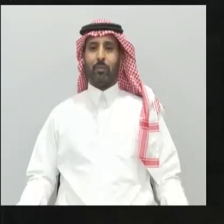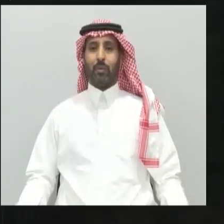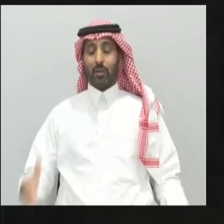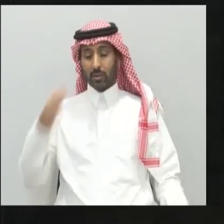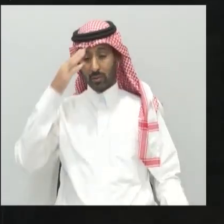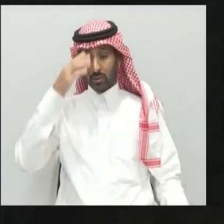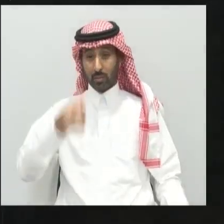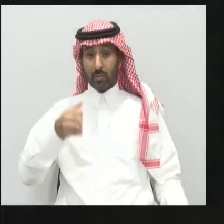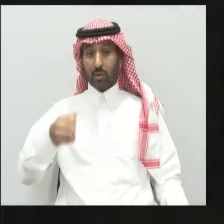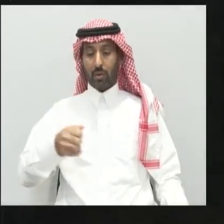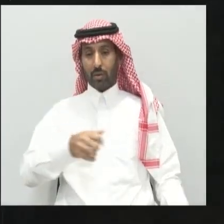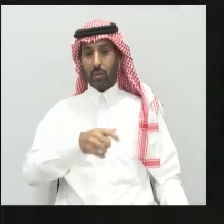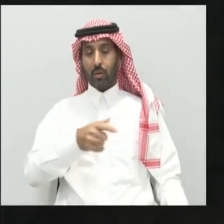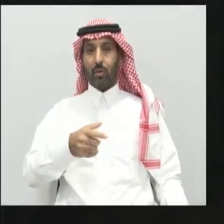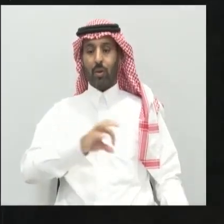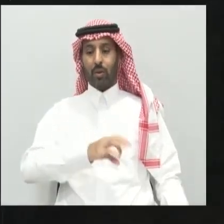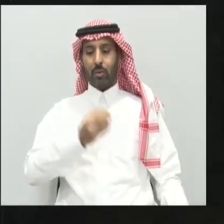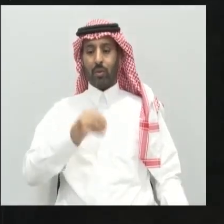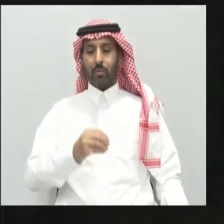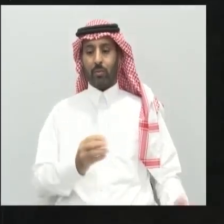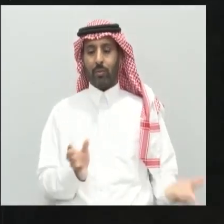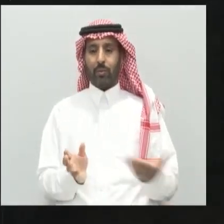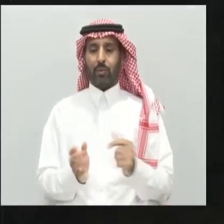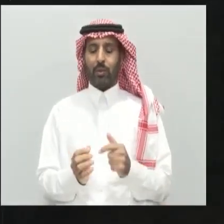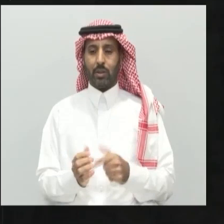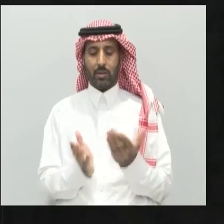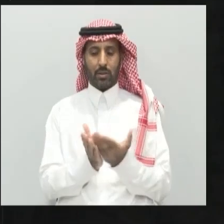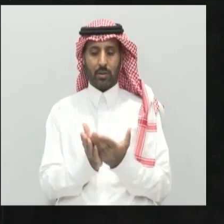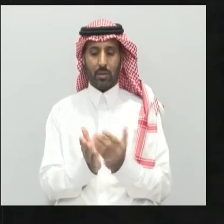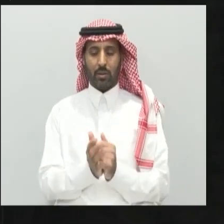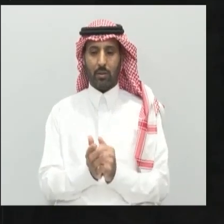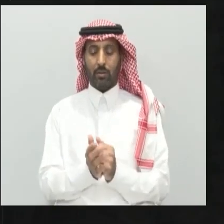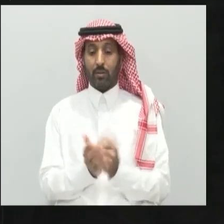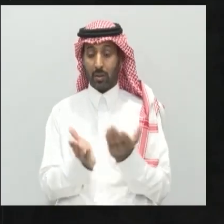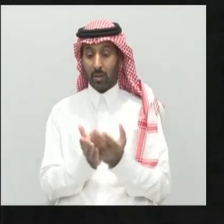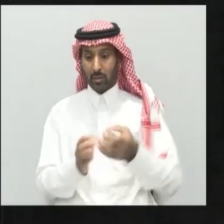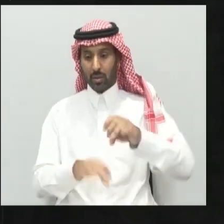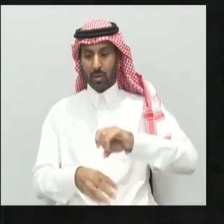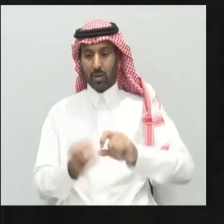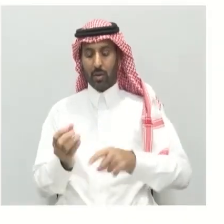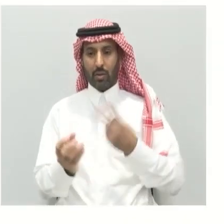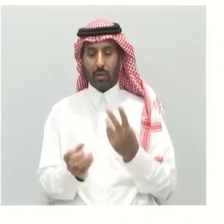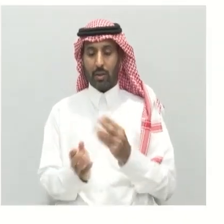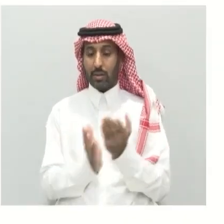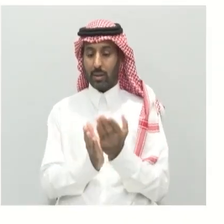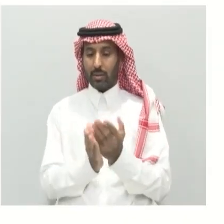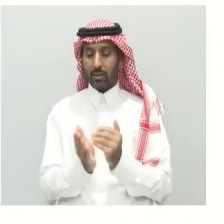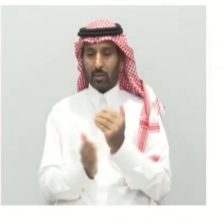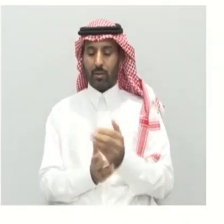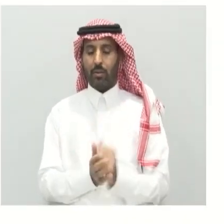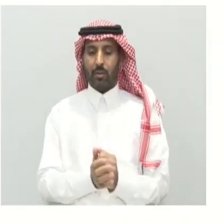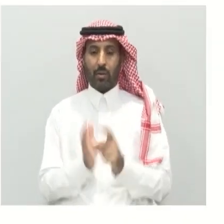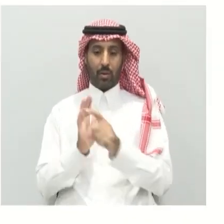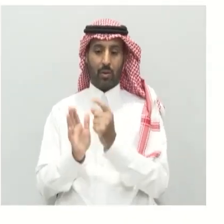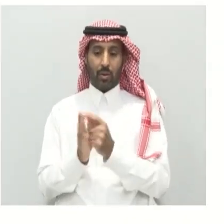السلام عليكم ورحمه الله وبركاته اعزائي الطلاب نرحب بكم في درس جديد من دروس منهج كيمياء ثلاثه درسنا ان شاء الله سوف يكون